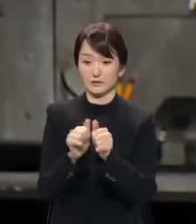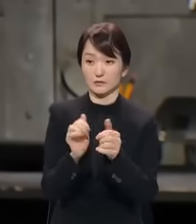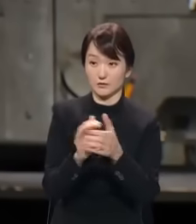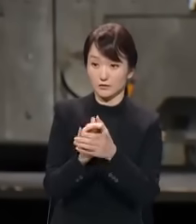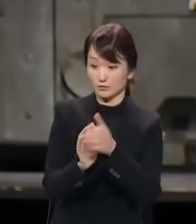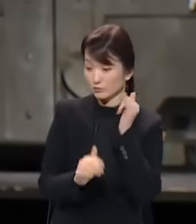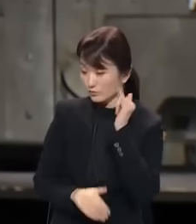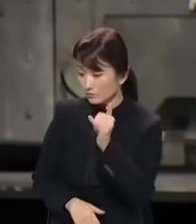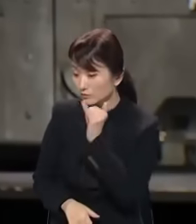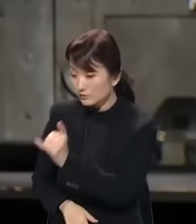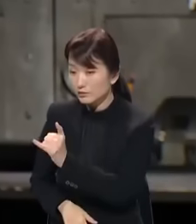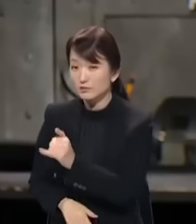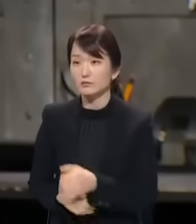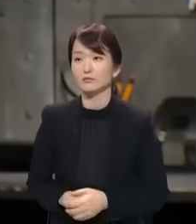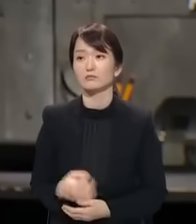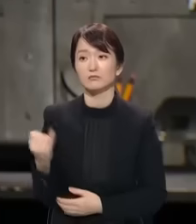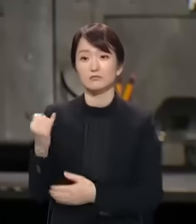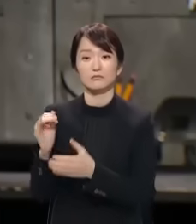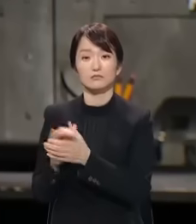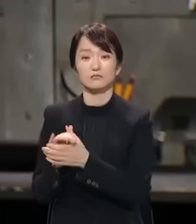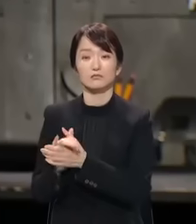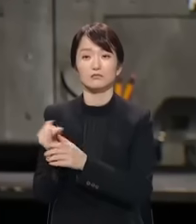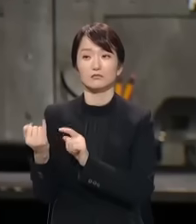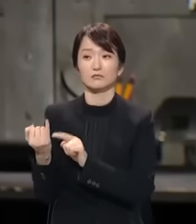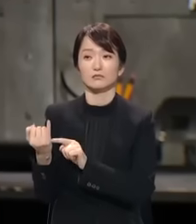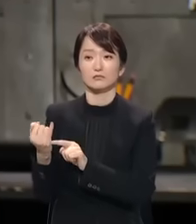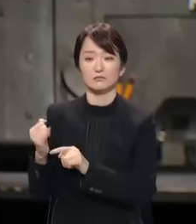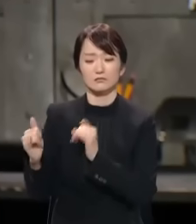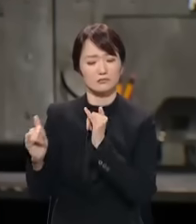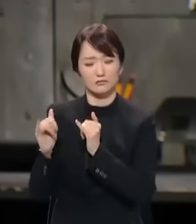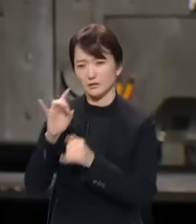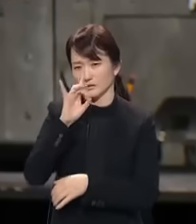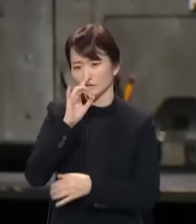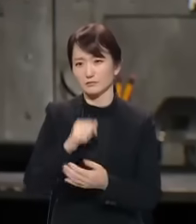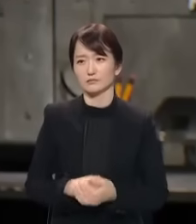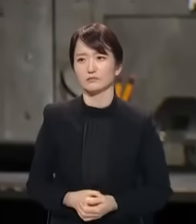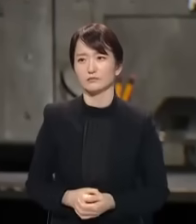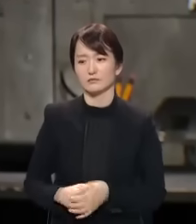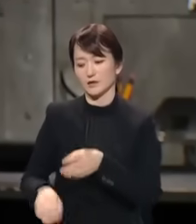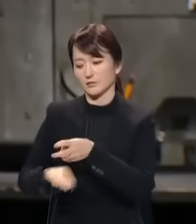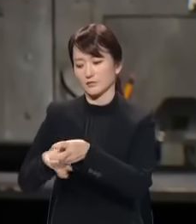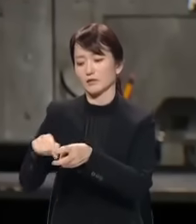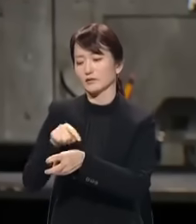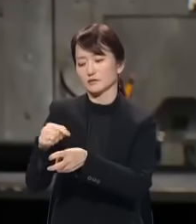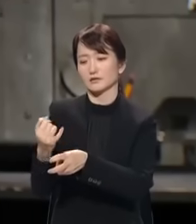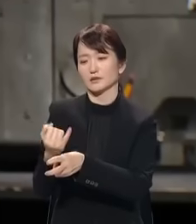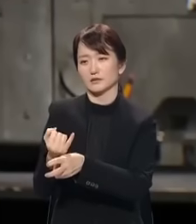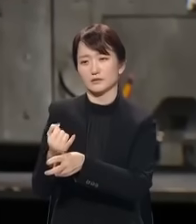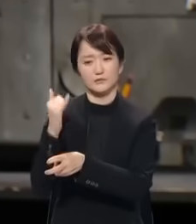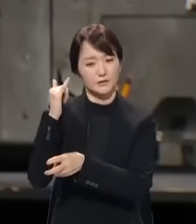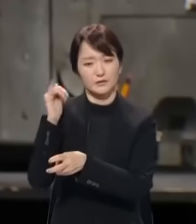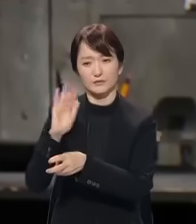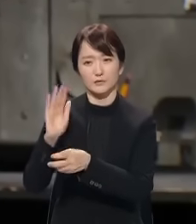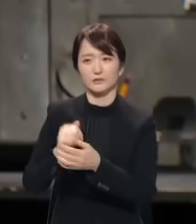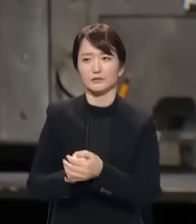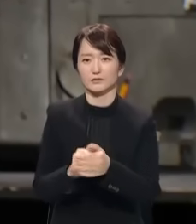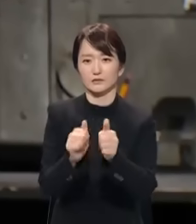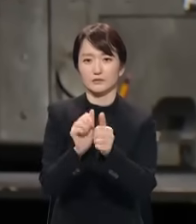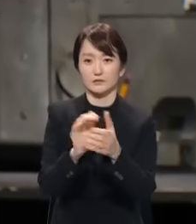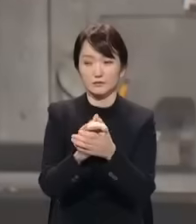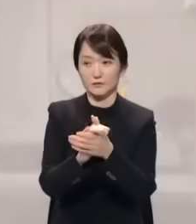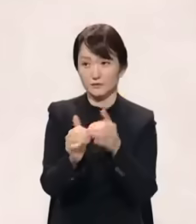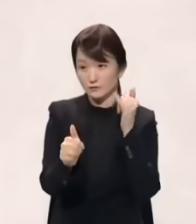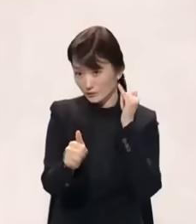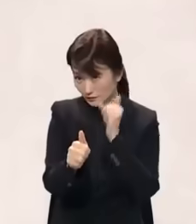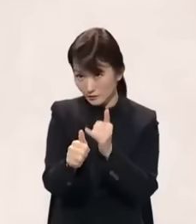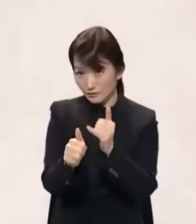남자친구한테도 연락을 해봤답니다. 네. 근데 여자친구라고 한 사람은 전화를 받지 않았다고 하고요. 버스 아니라고 끊었다고 하고 남자친구라는 사람이 직접 연락을 해서